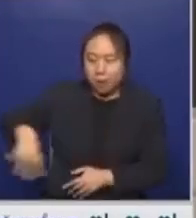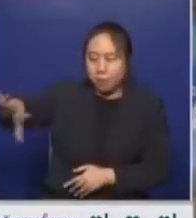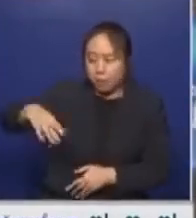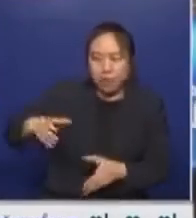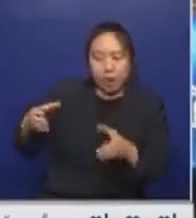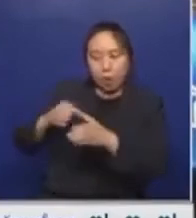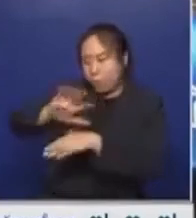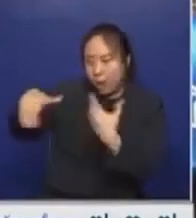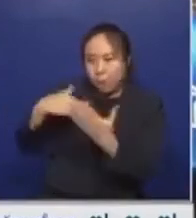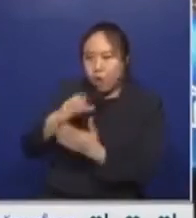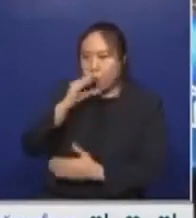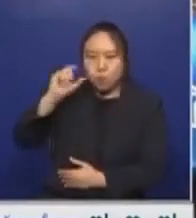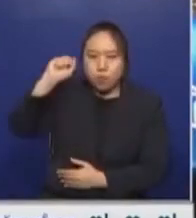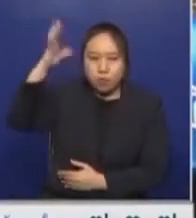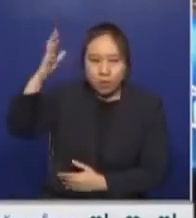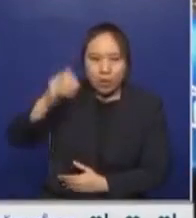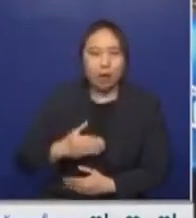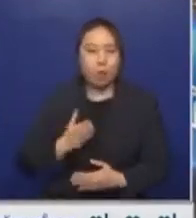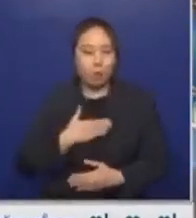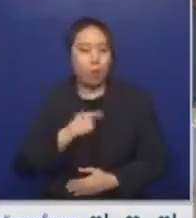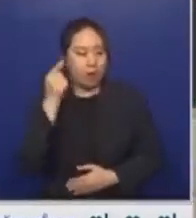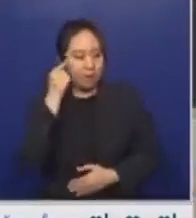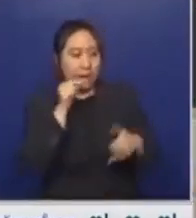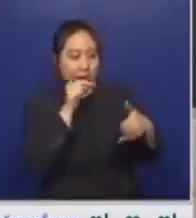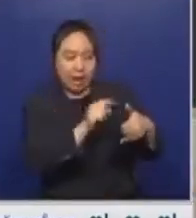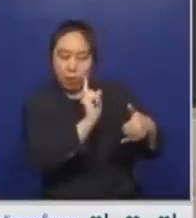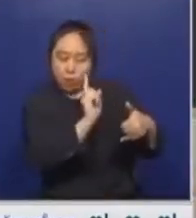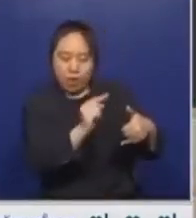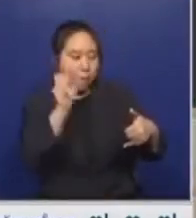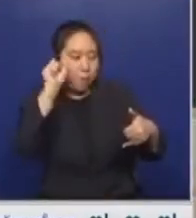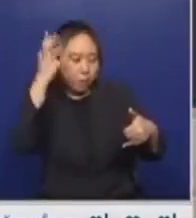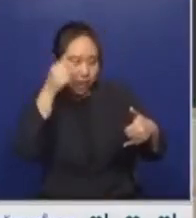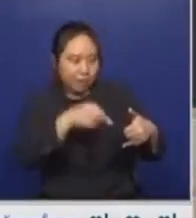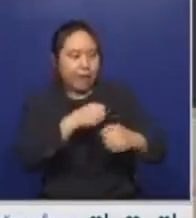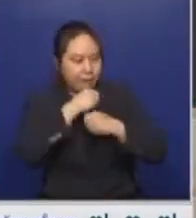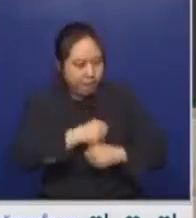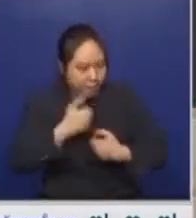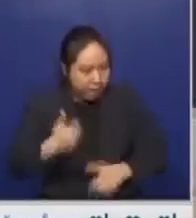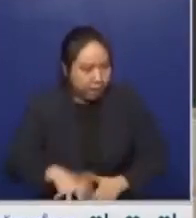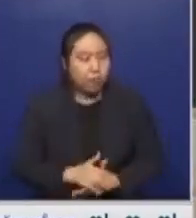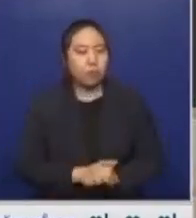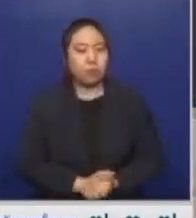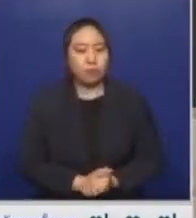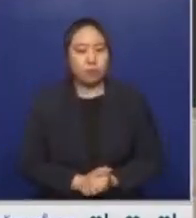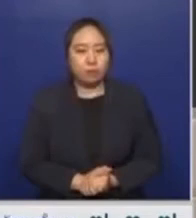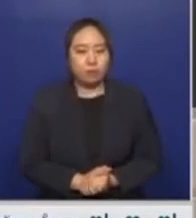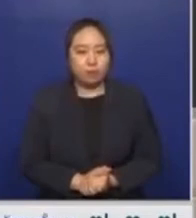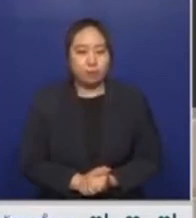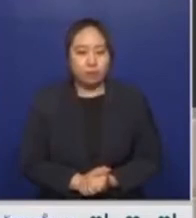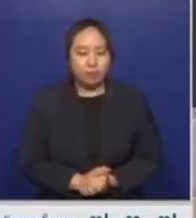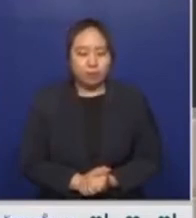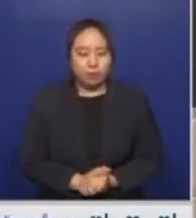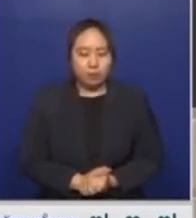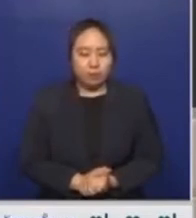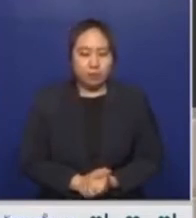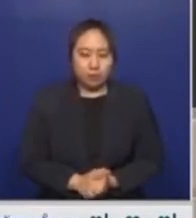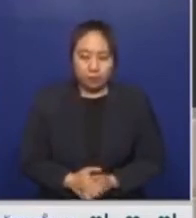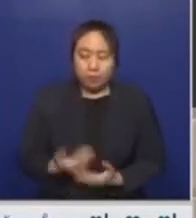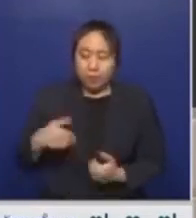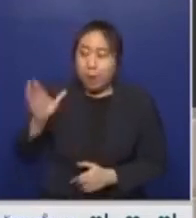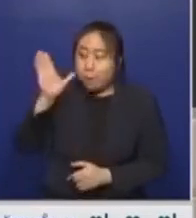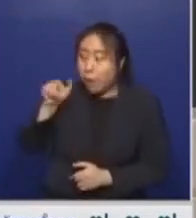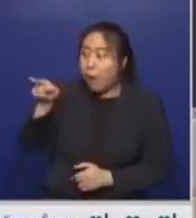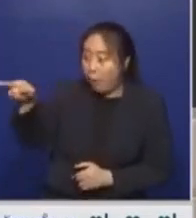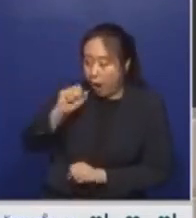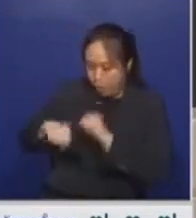าน เดี๋ยวผมอธิบาย ผมว่าท่านคนเดียวที่ไม่รู้เรื่องครับ ครับ แก่ปูนนี้แล้วครับ พ่อบิดาท่านก็พ